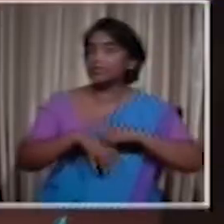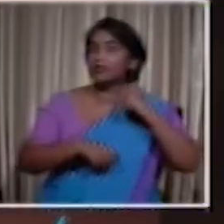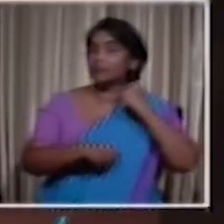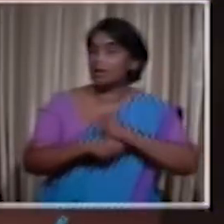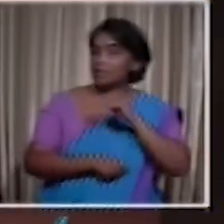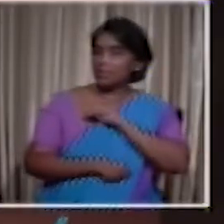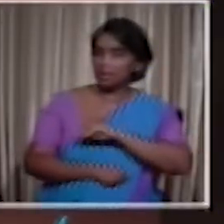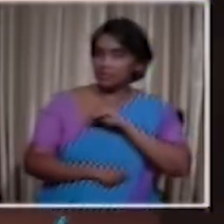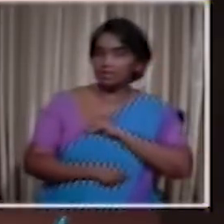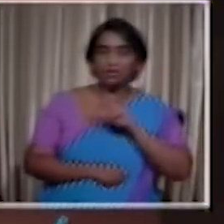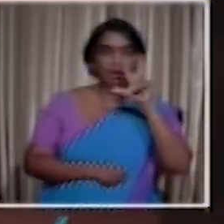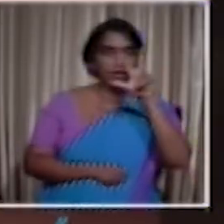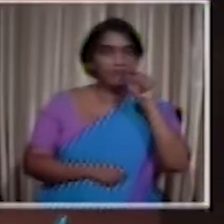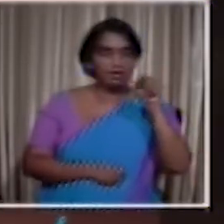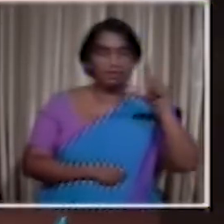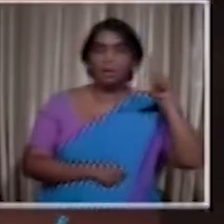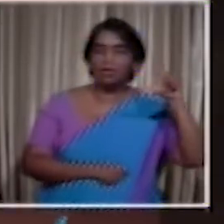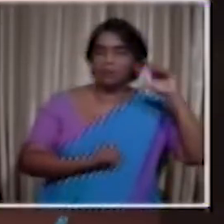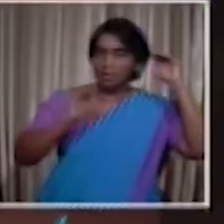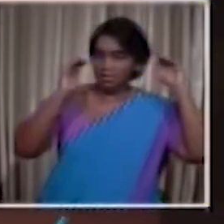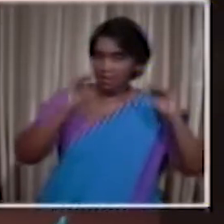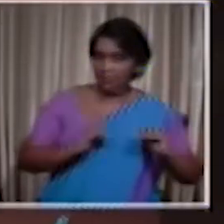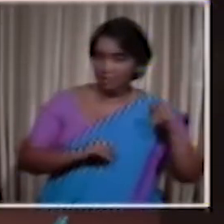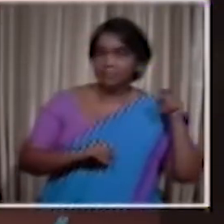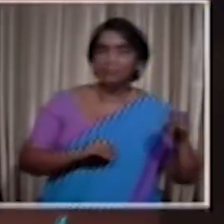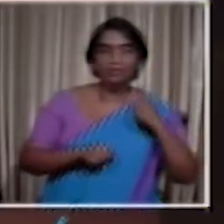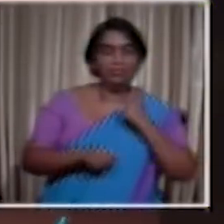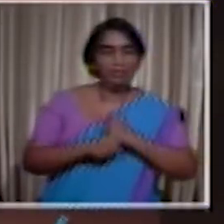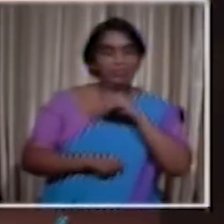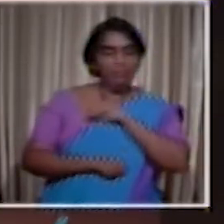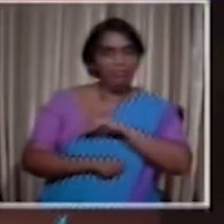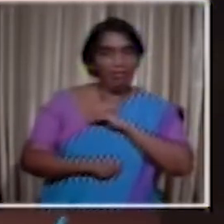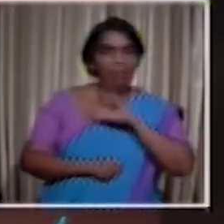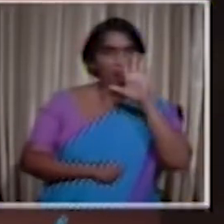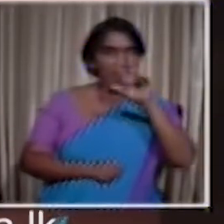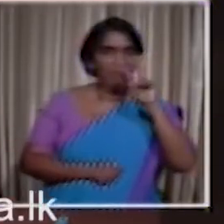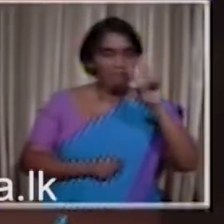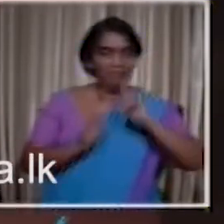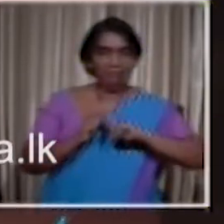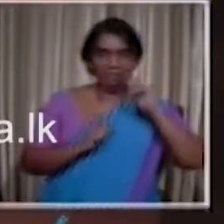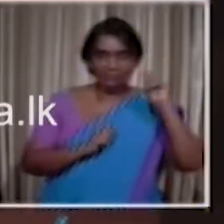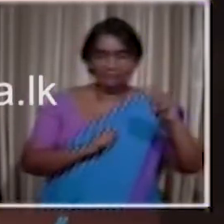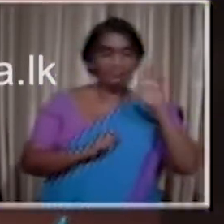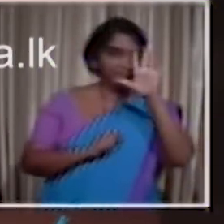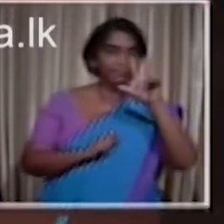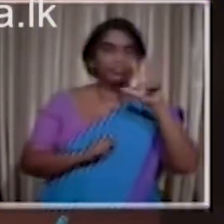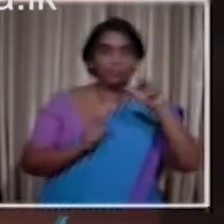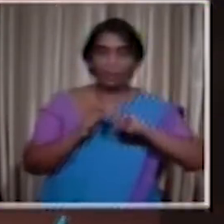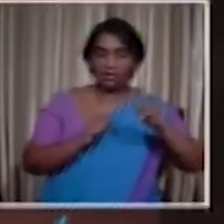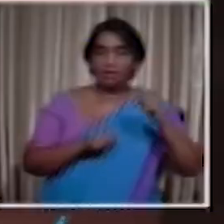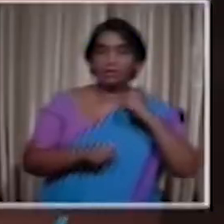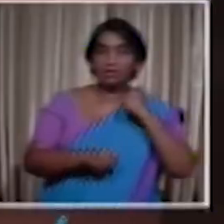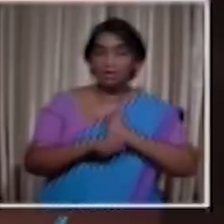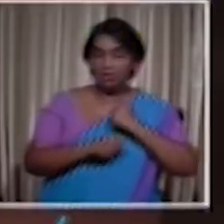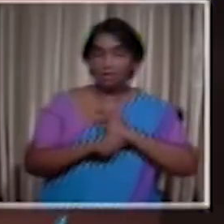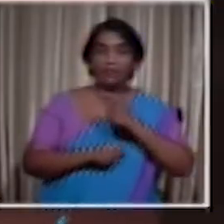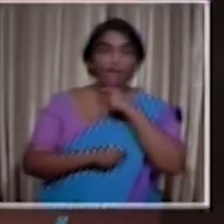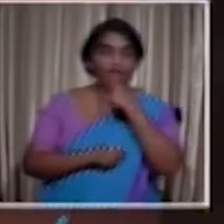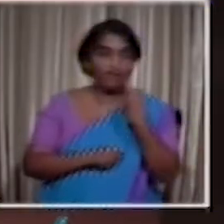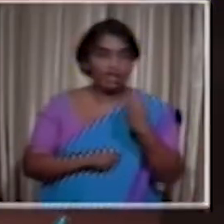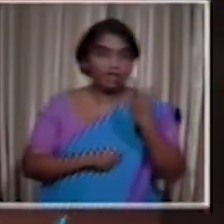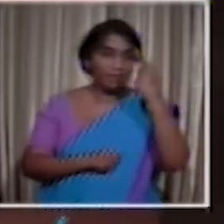ආදායම 8.7 දක්වා අඩු වී තිබෙනවා රජයේ ආදායම් වලින් 52ක් ගෙවන්නේ මේ 58ක් ගෙවන අපේ රාජ්‍ය සේවක වැටුප්සා විශ්‍රාම